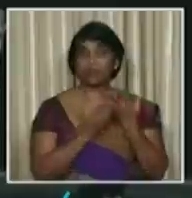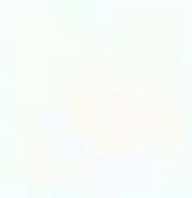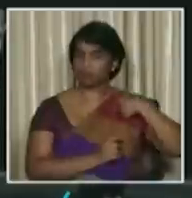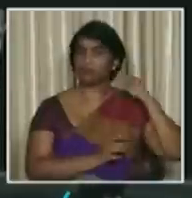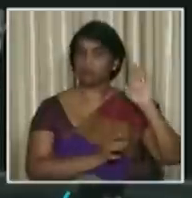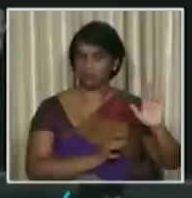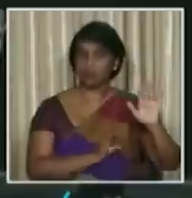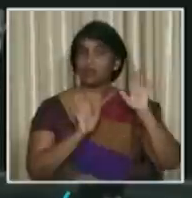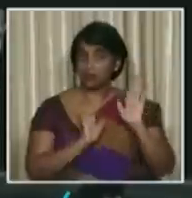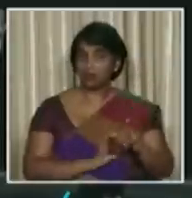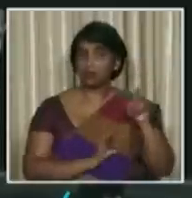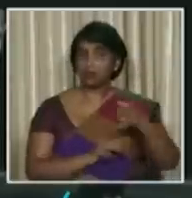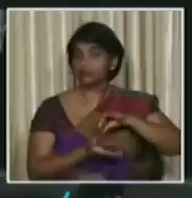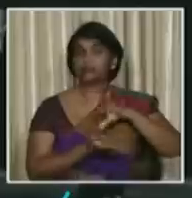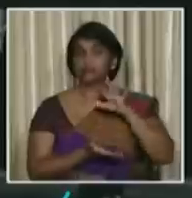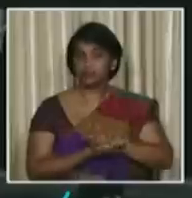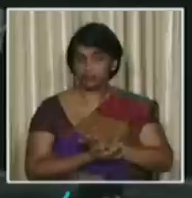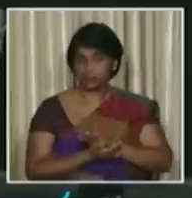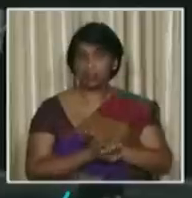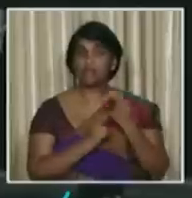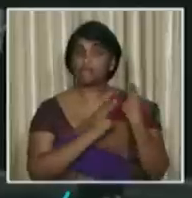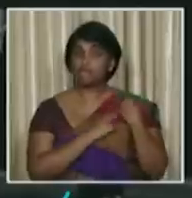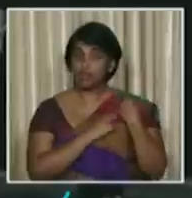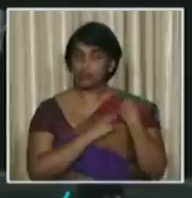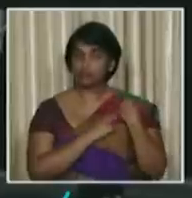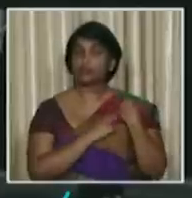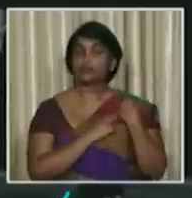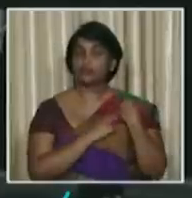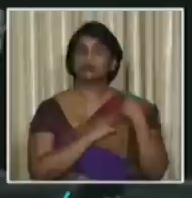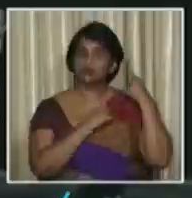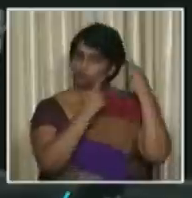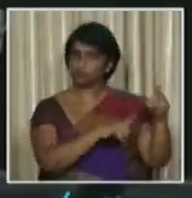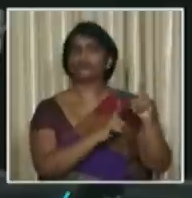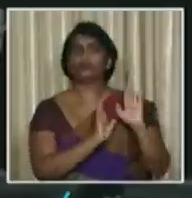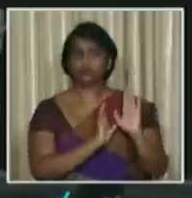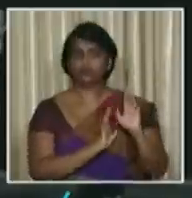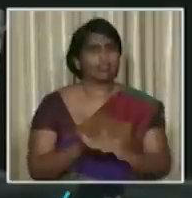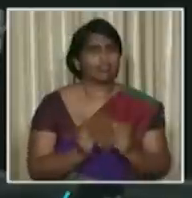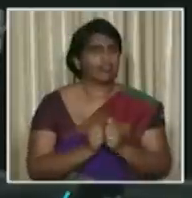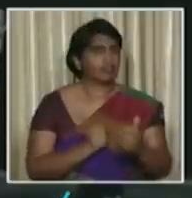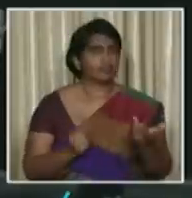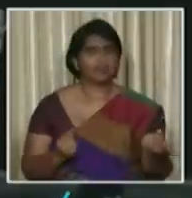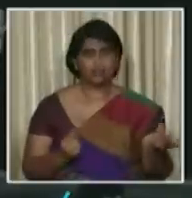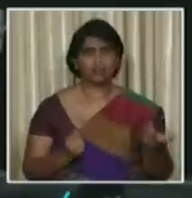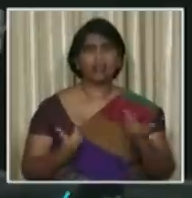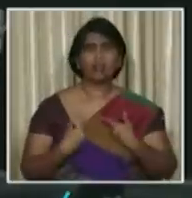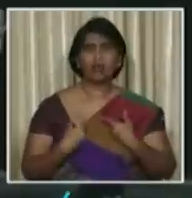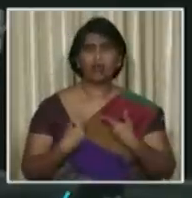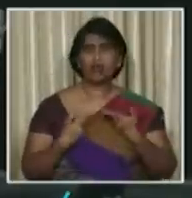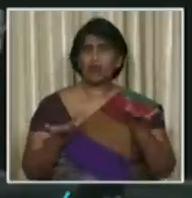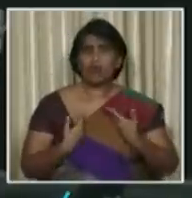යුත්තේ නීතිපතිතුමා. එතුමා ගන්න ඩිසිෂන් වල රෙස්පොන්සිබිලිටි එක වගකීම එතුමා බාර ගන්න ඕනේ. දැන් එතුමා ඒක බාරගෙන තියෙනවා. ඒතොර අපි කවුද මෙතන